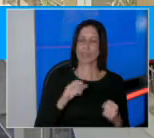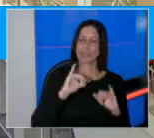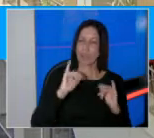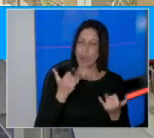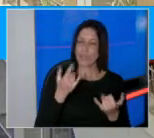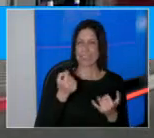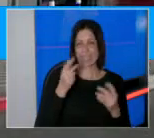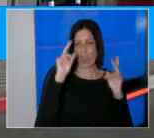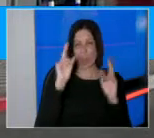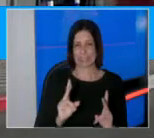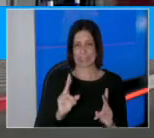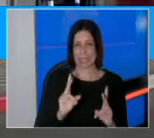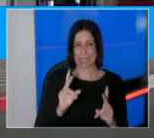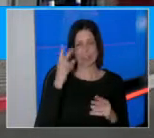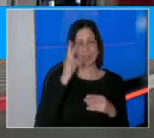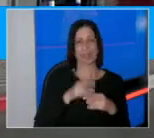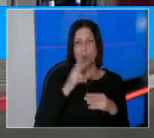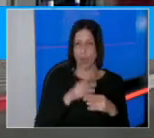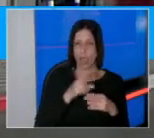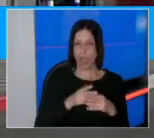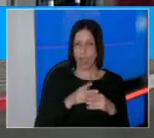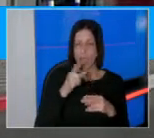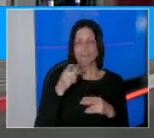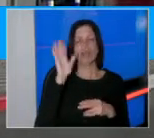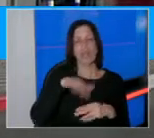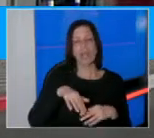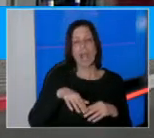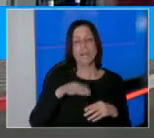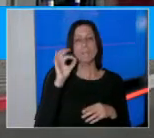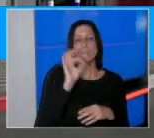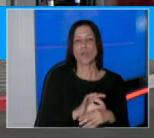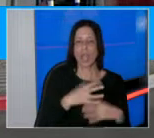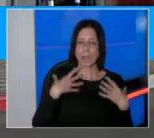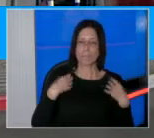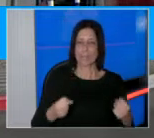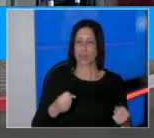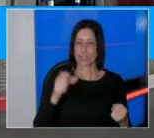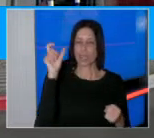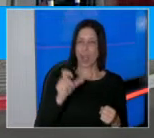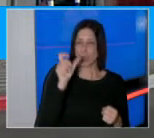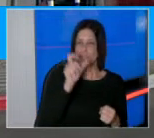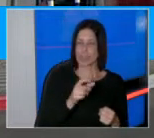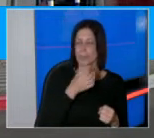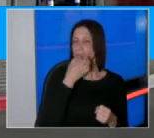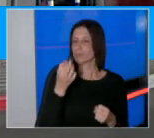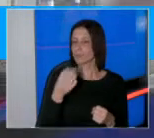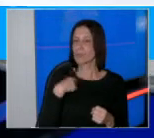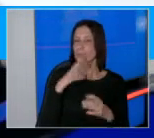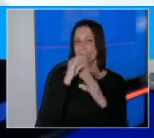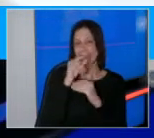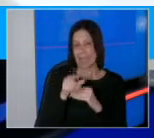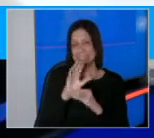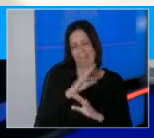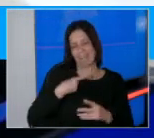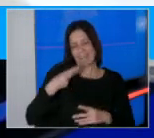שהוא קצת עוצר את התחלואה, אבל הוא גם מאוד מזיק מבחינה בריאותית לאוכלוסייה. אבל תשמע, אתה יודע, בוא נדבר על זה רק